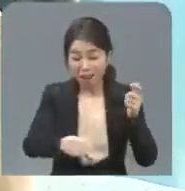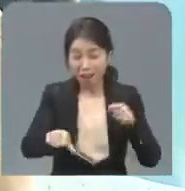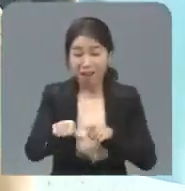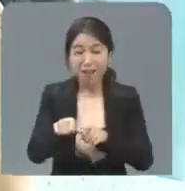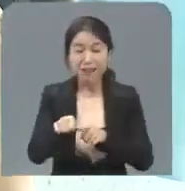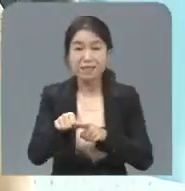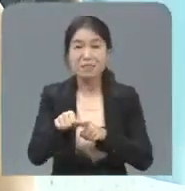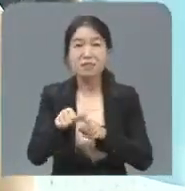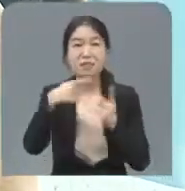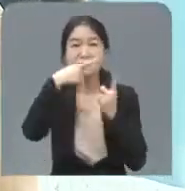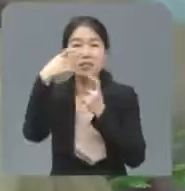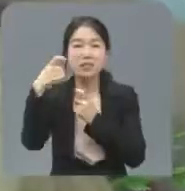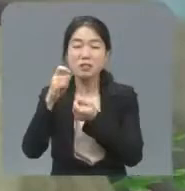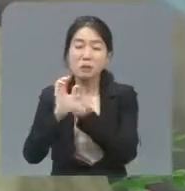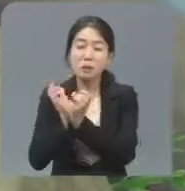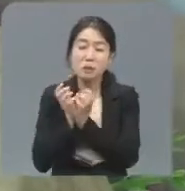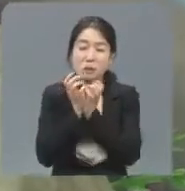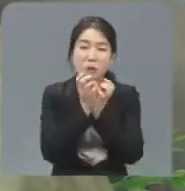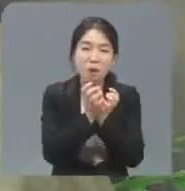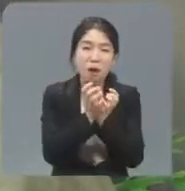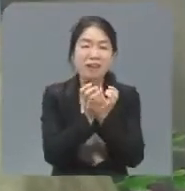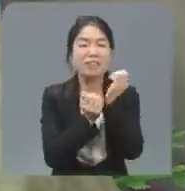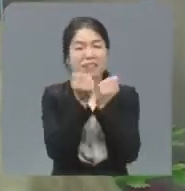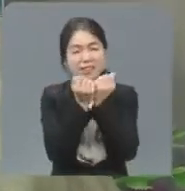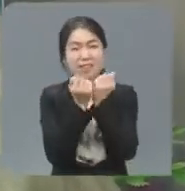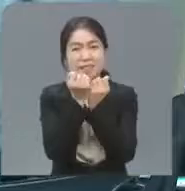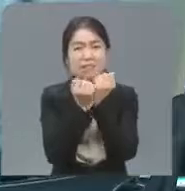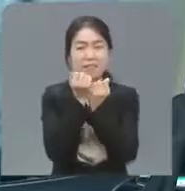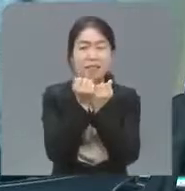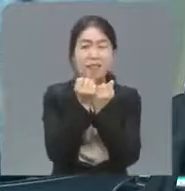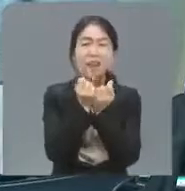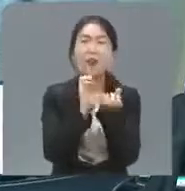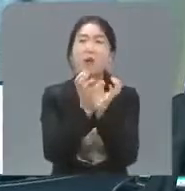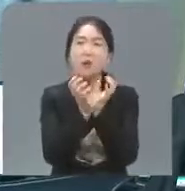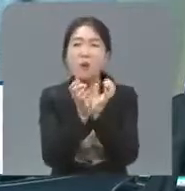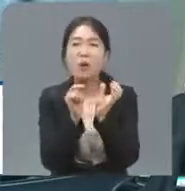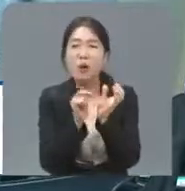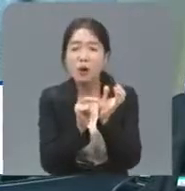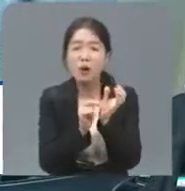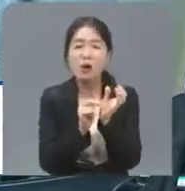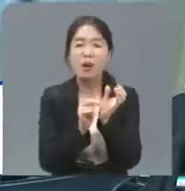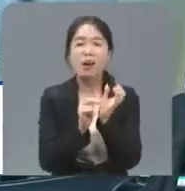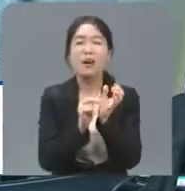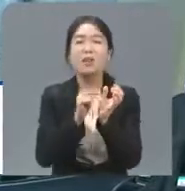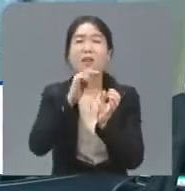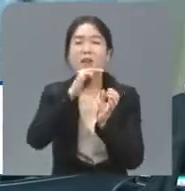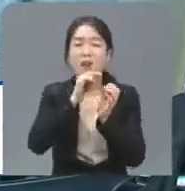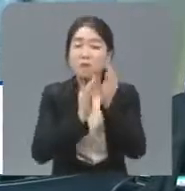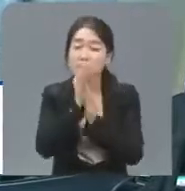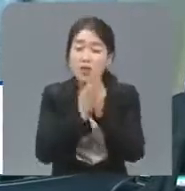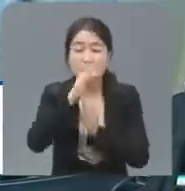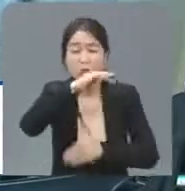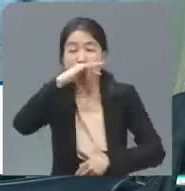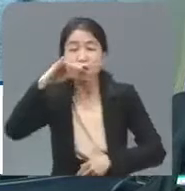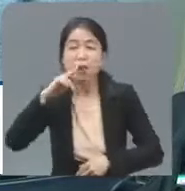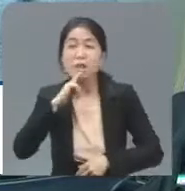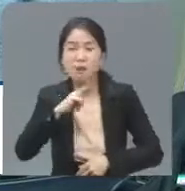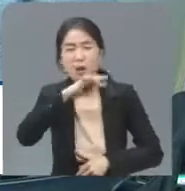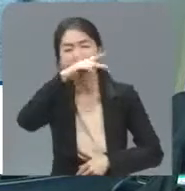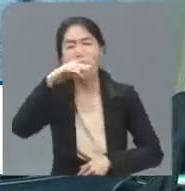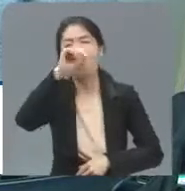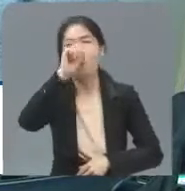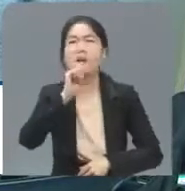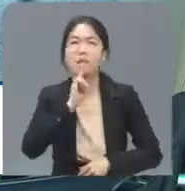기념해 들고 온 카네이션을 목청껏 설명합니다. 카네이션, 비누향이 나는 거래. 그러니까 향이